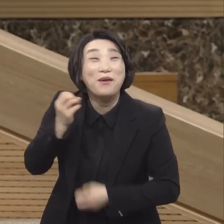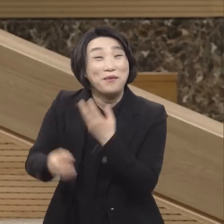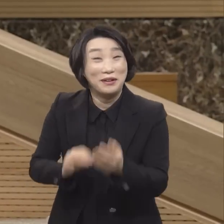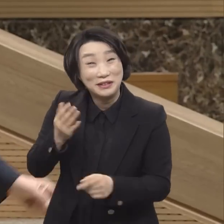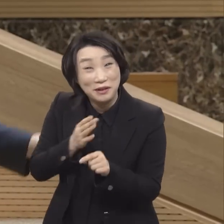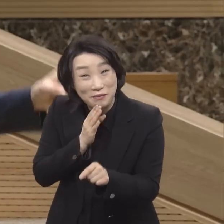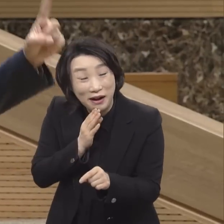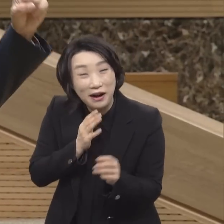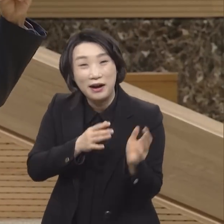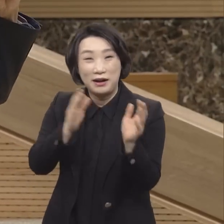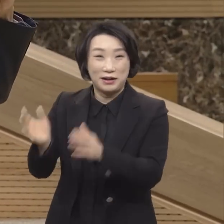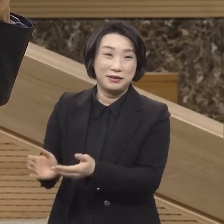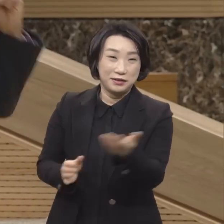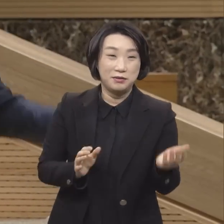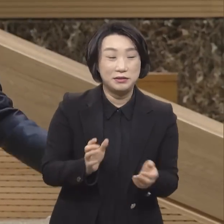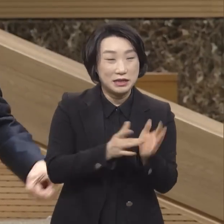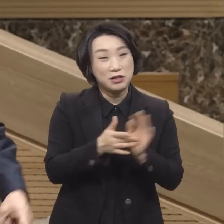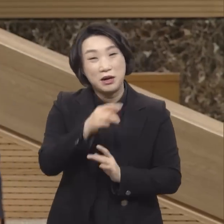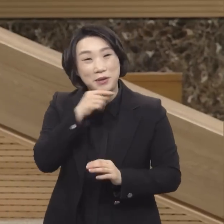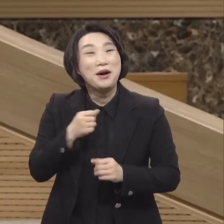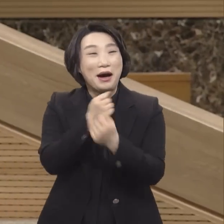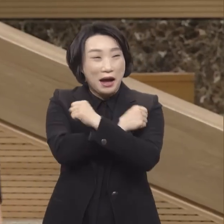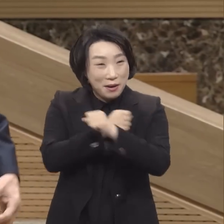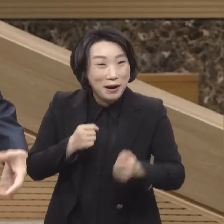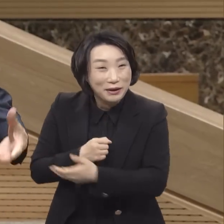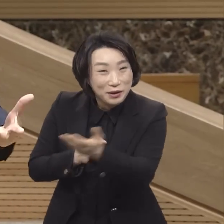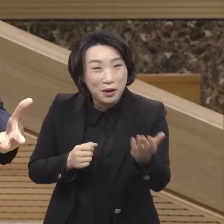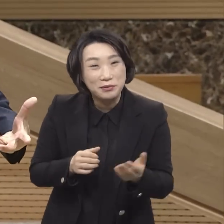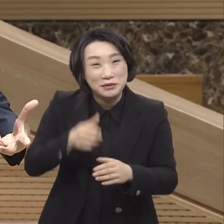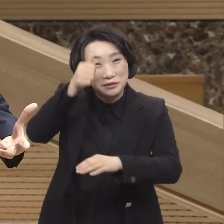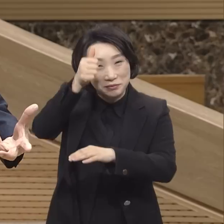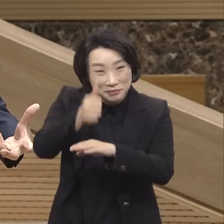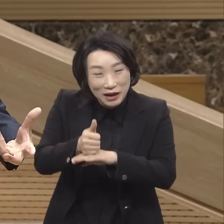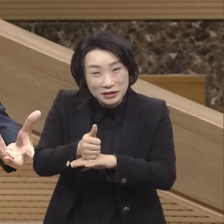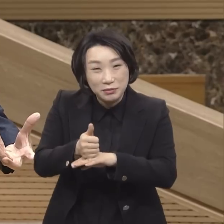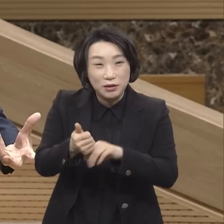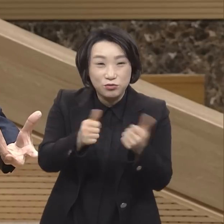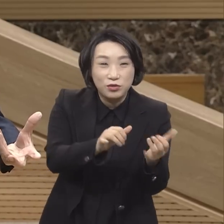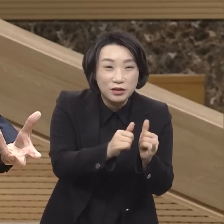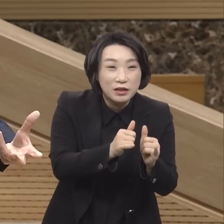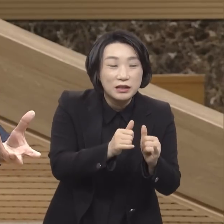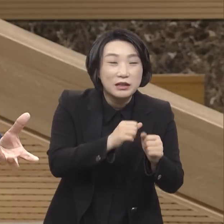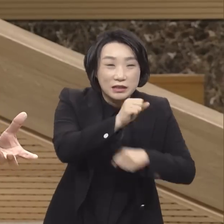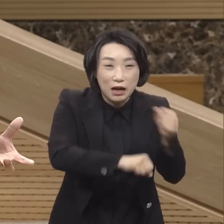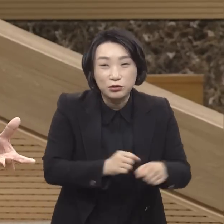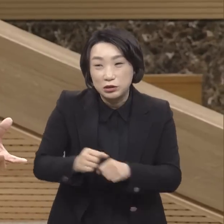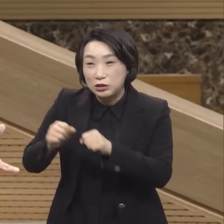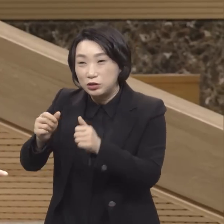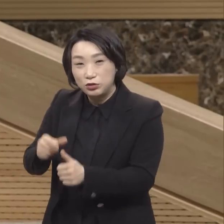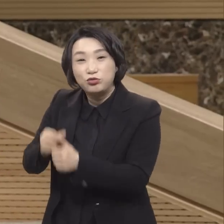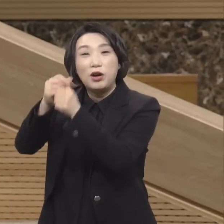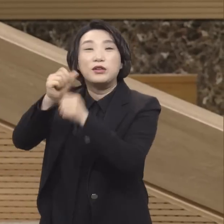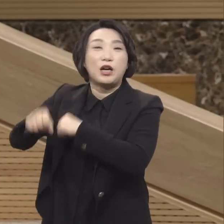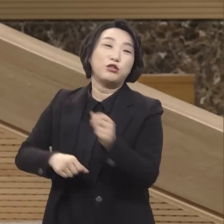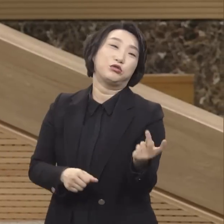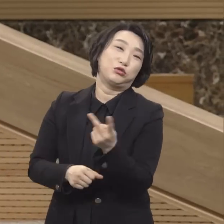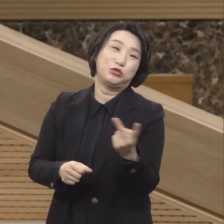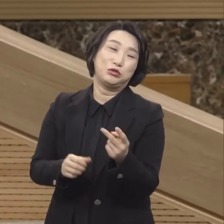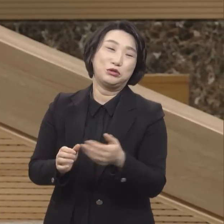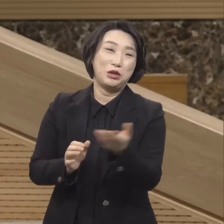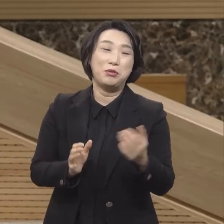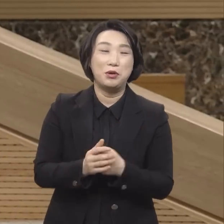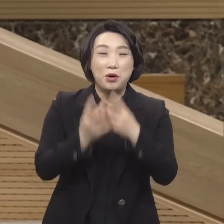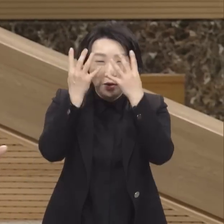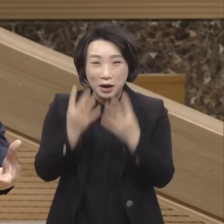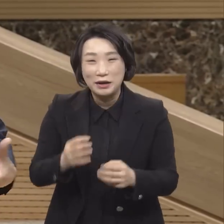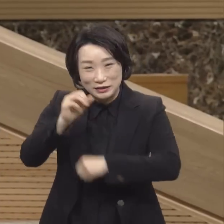거예요. 여기서 예수 피로 해방되니 드디어 죽을 자유도 있고 살 자유도 있다라 이 말이요. 옥에 갈